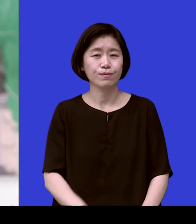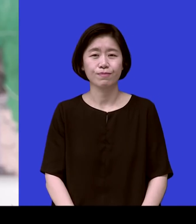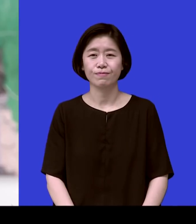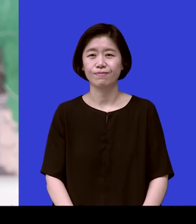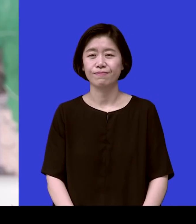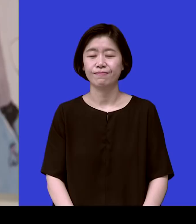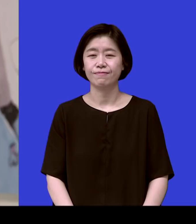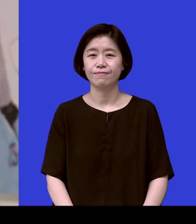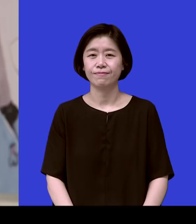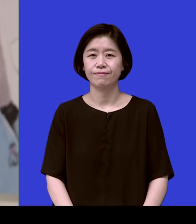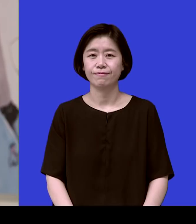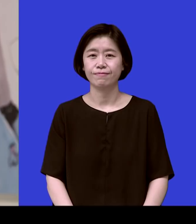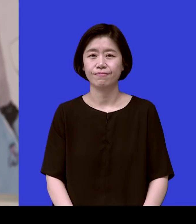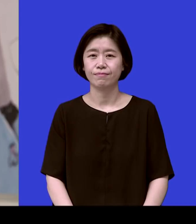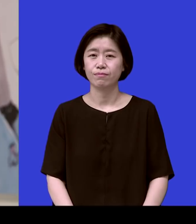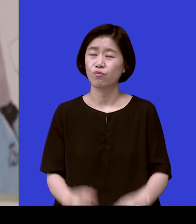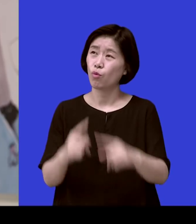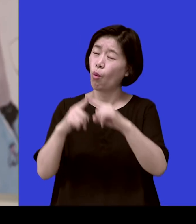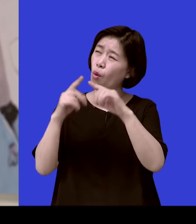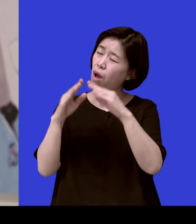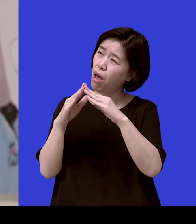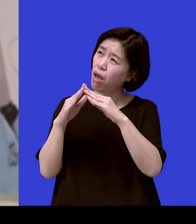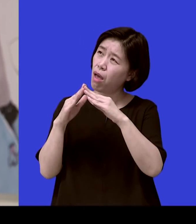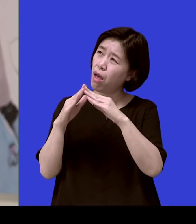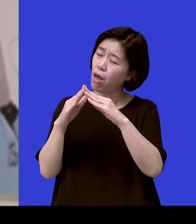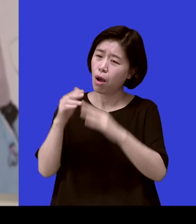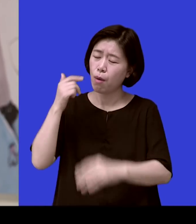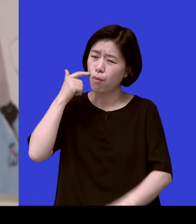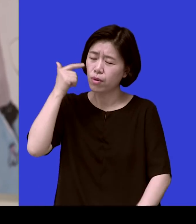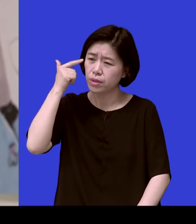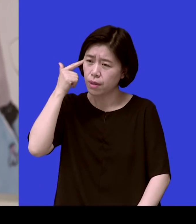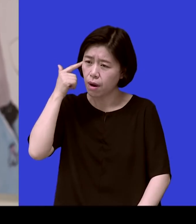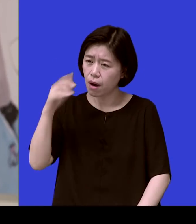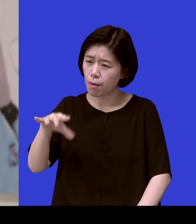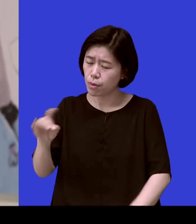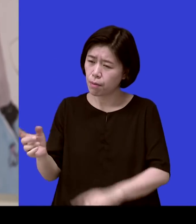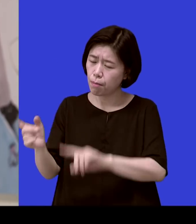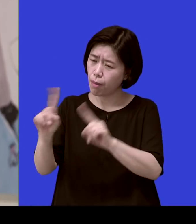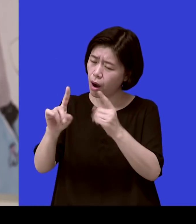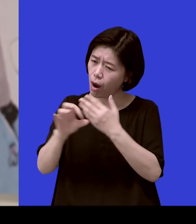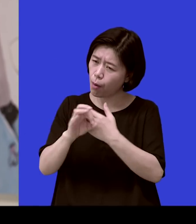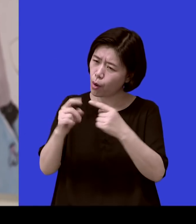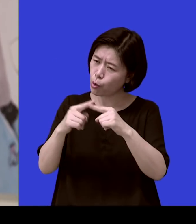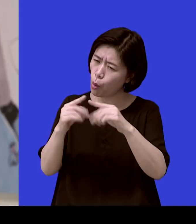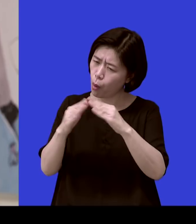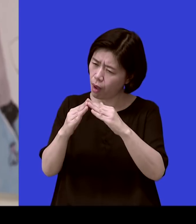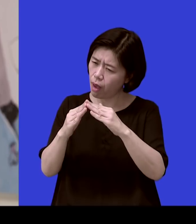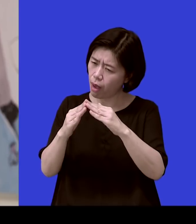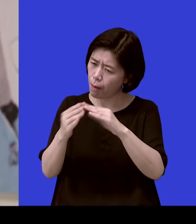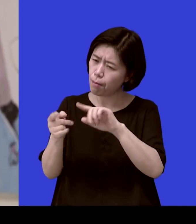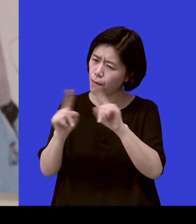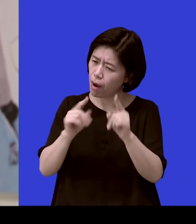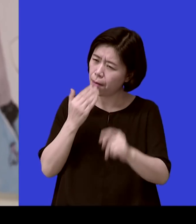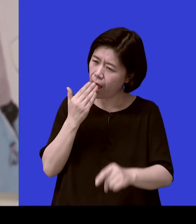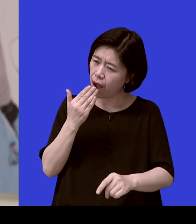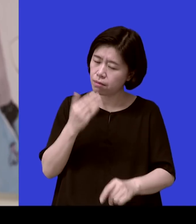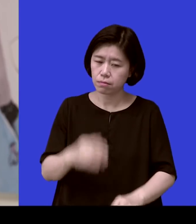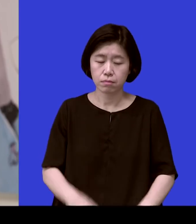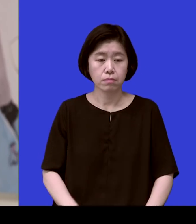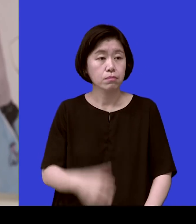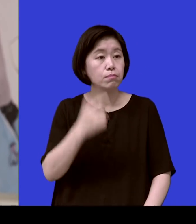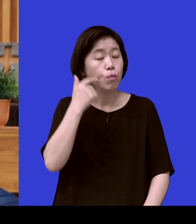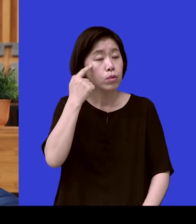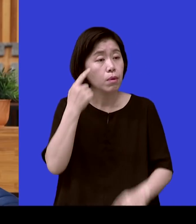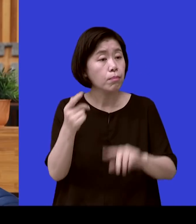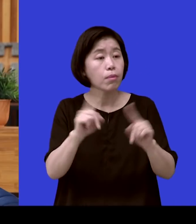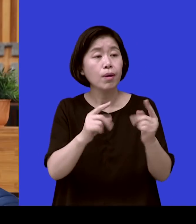예. 교회요? 목사님들을 살려드려야죠. 예. 그랬더니 목사는 어떻게 살려?